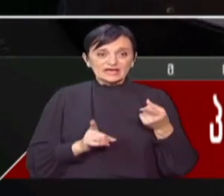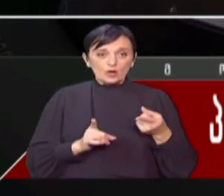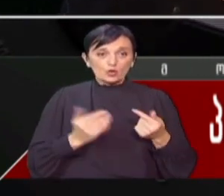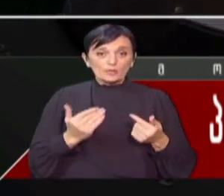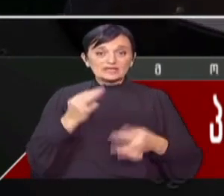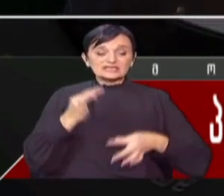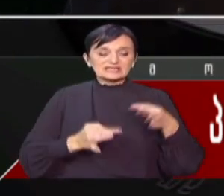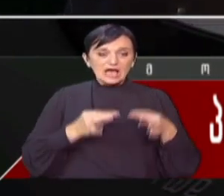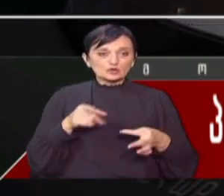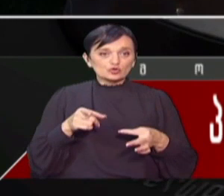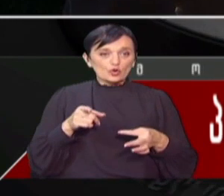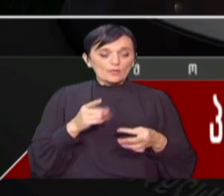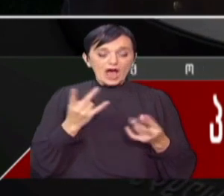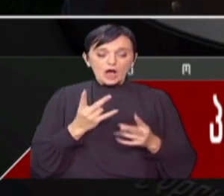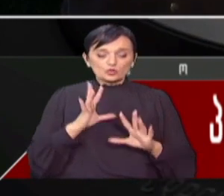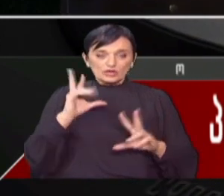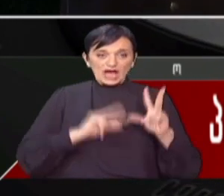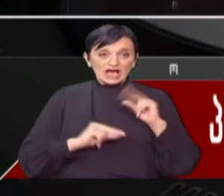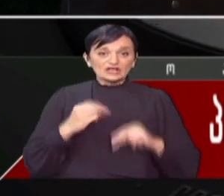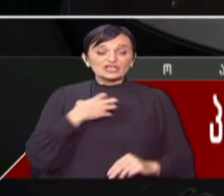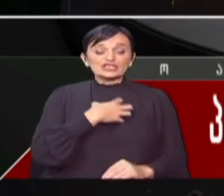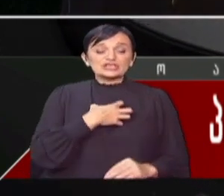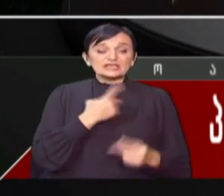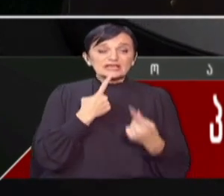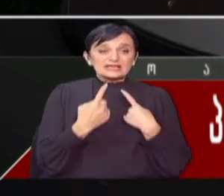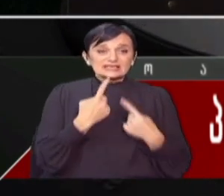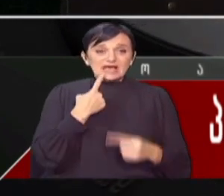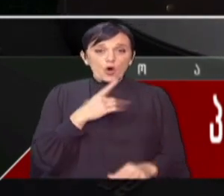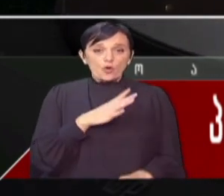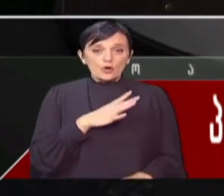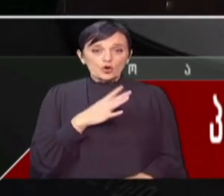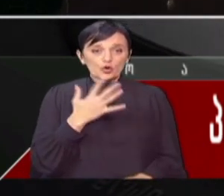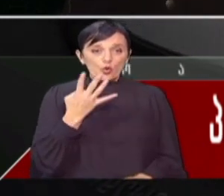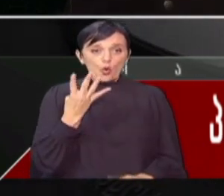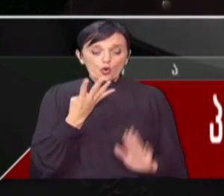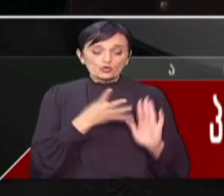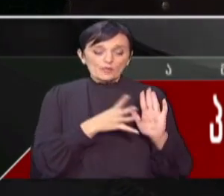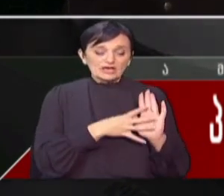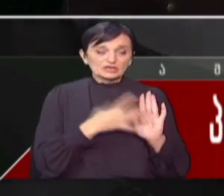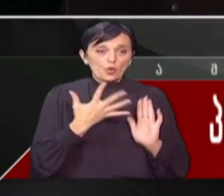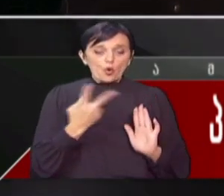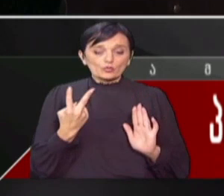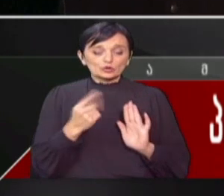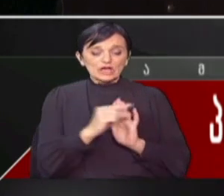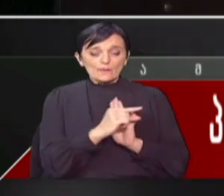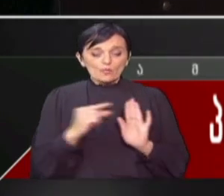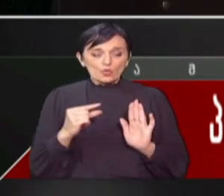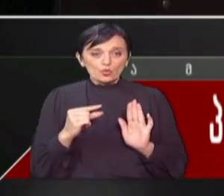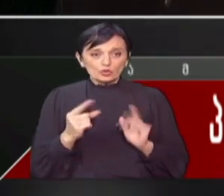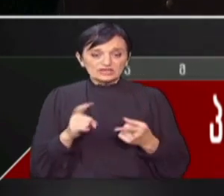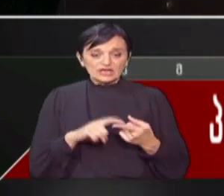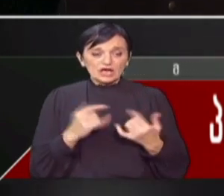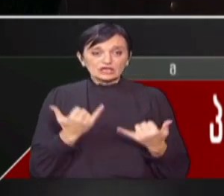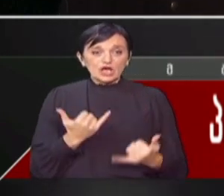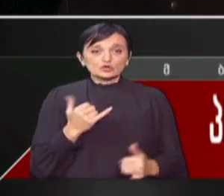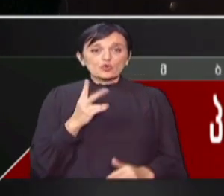იგი სასამართლომ არ უნდა გაითვალისწინოთ. Აქ ძირითადად საუბარი იყო ისევ 59 და 52 მუხთან დაკავშირებით. დღეს